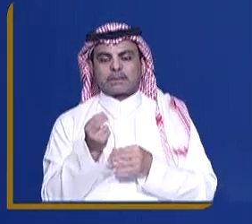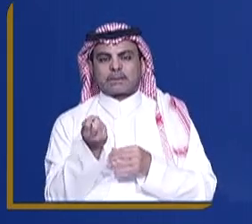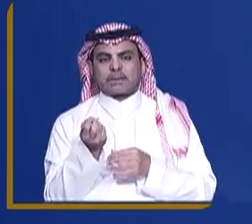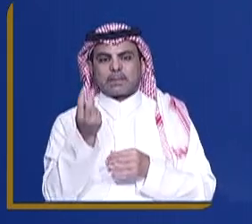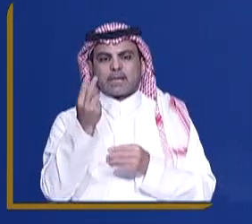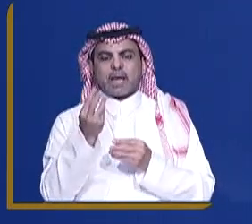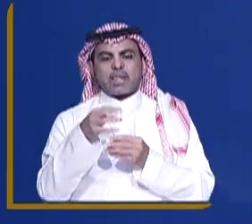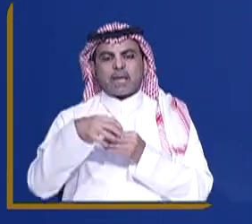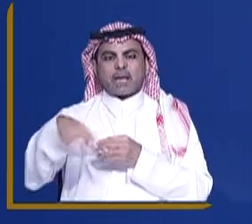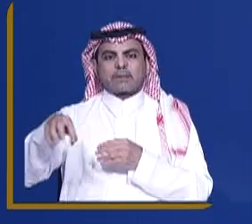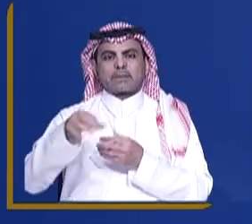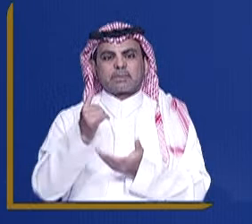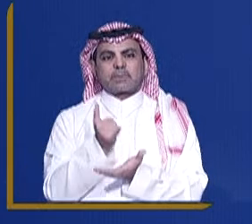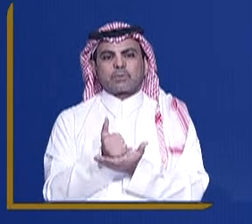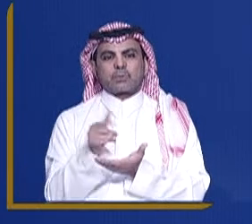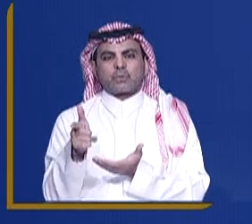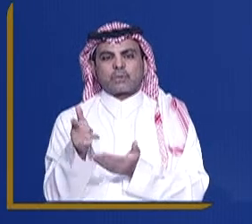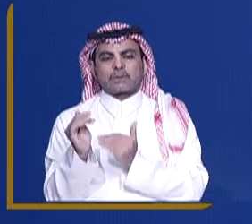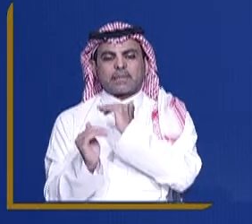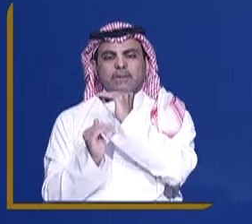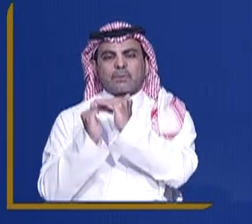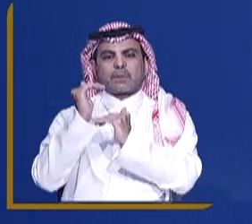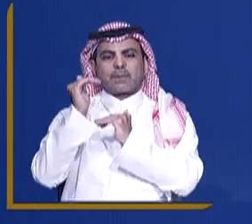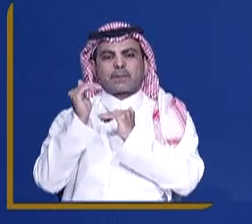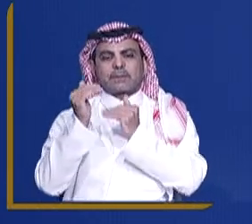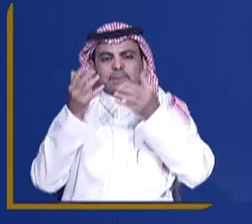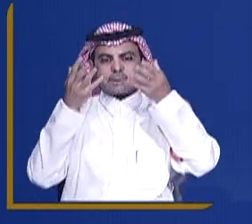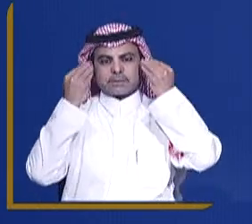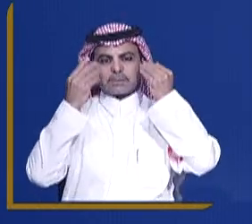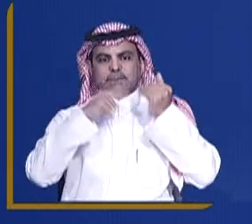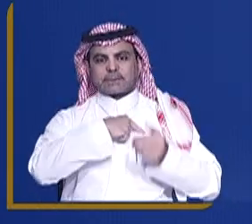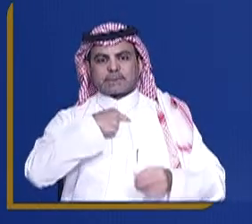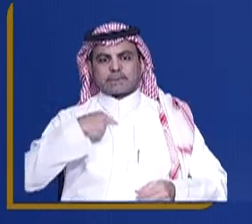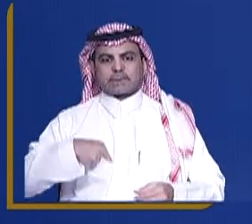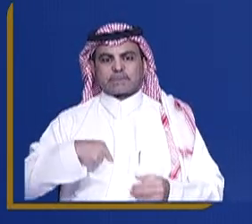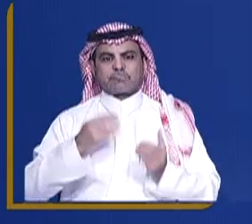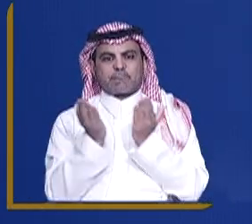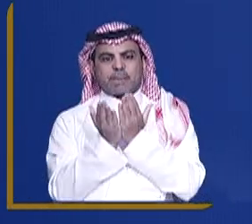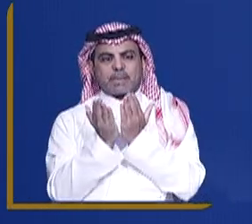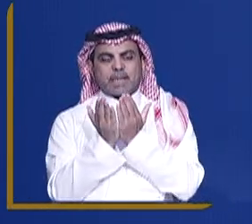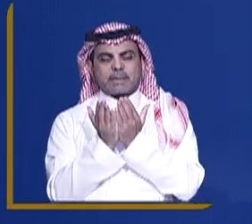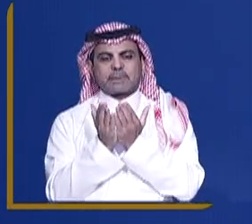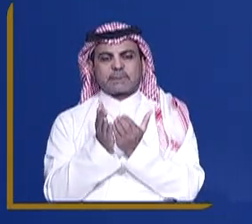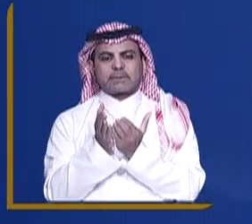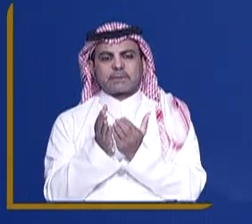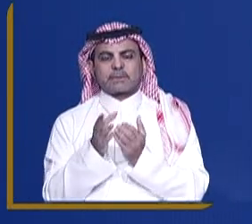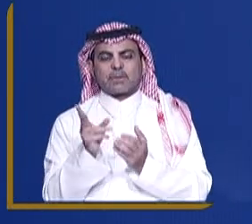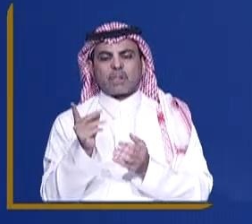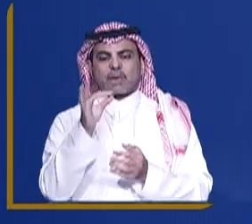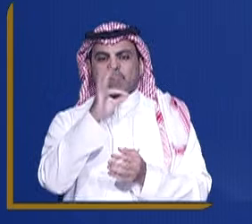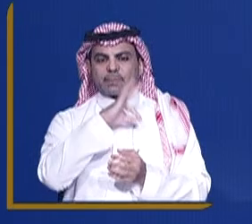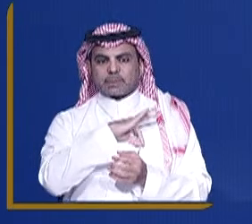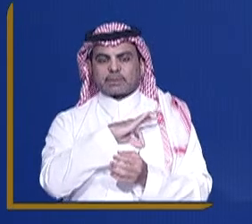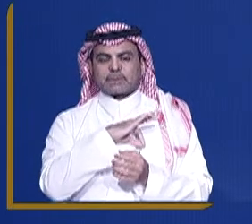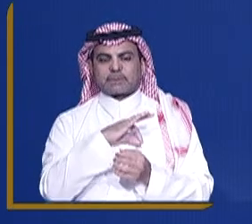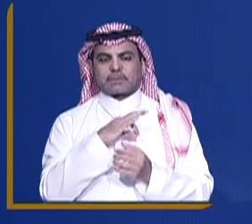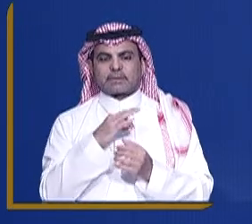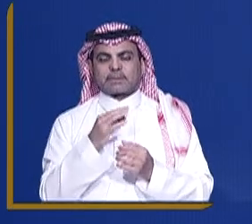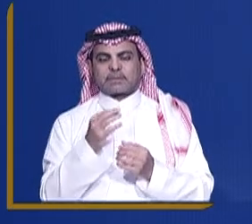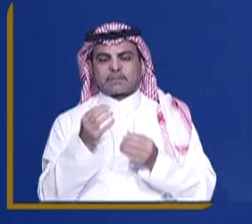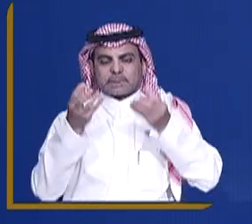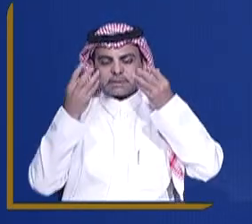متخصصة لتطوير استراتيجية التعليم اللغة الصينية في المدارس، واستفادة كذلك من العملية